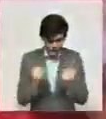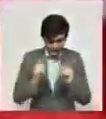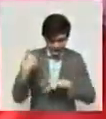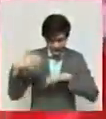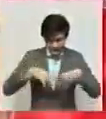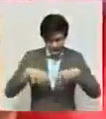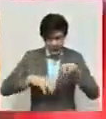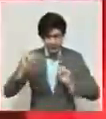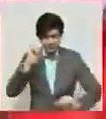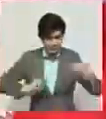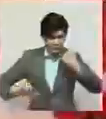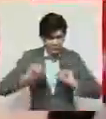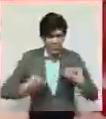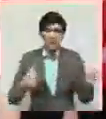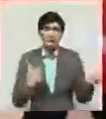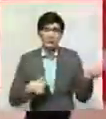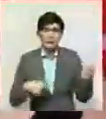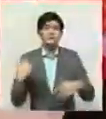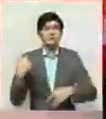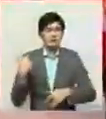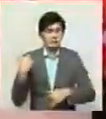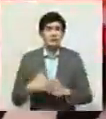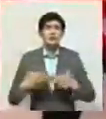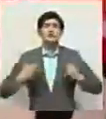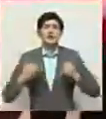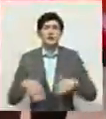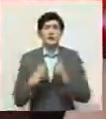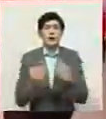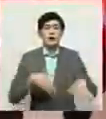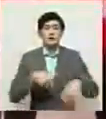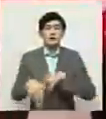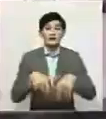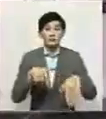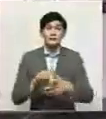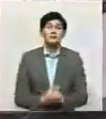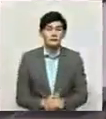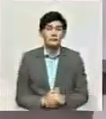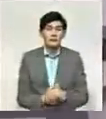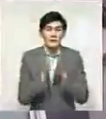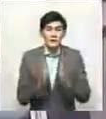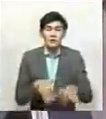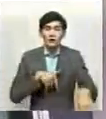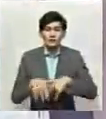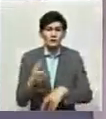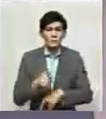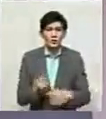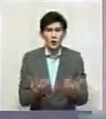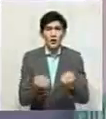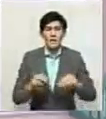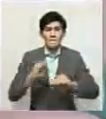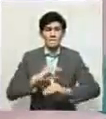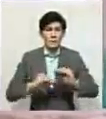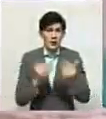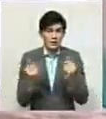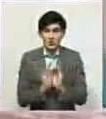งการจัดแสดงดนตรีของกรมประชาสัมพันธ์เพื่อสร้างความสุขให้กับชาวบ้านด้วยสำหรับชาวบ้านที่ได้รับประโยชน์จากโครง